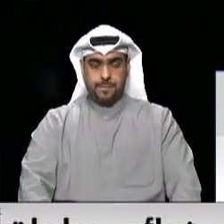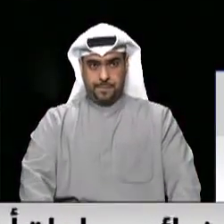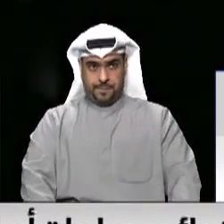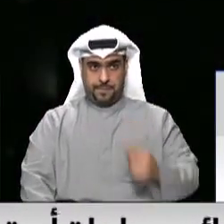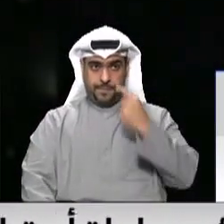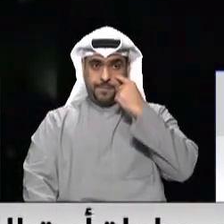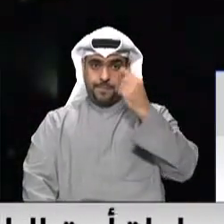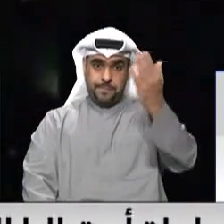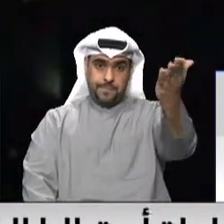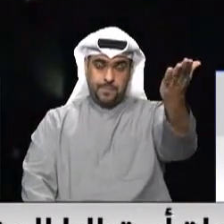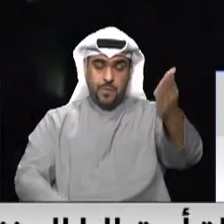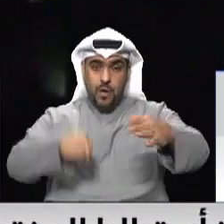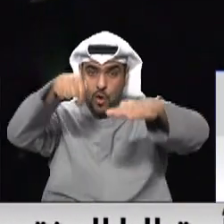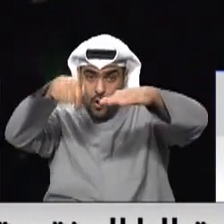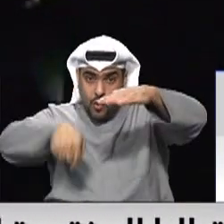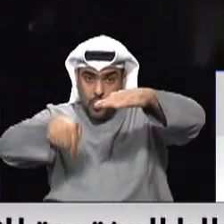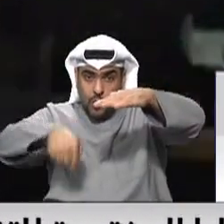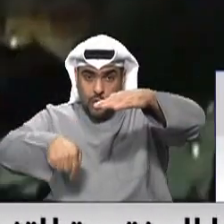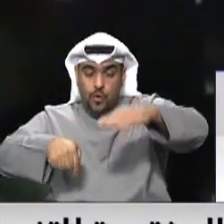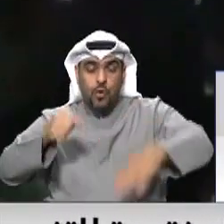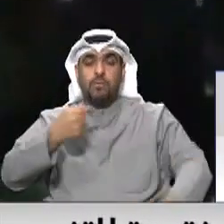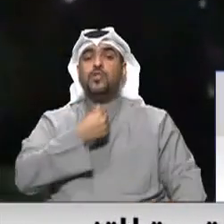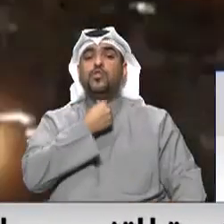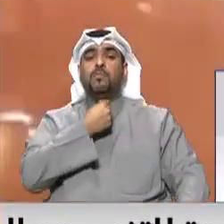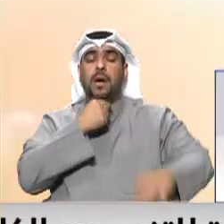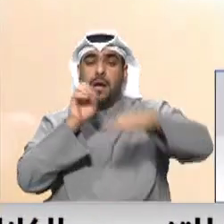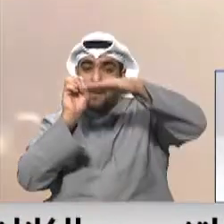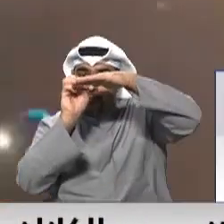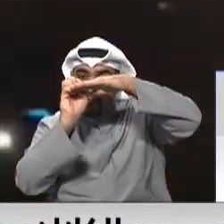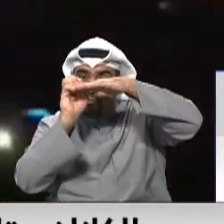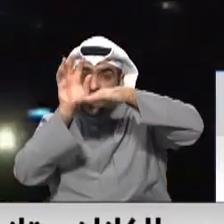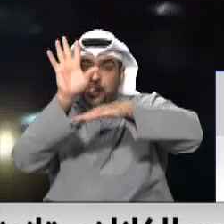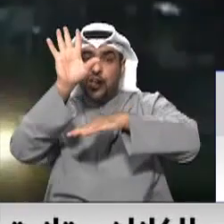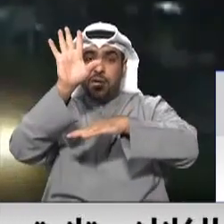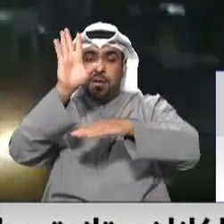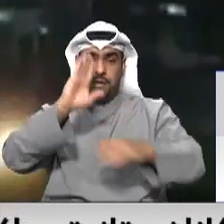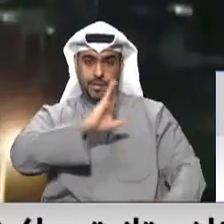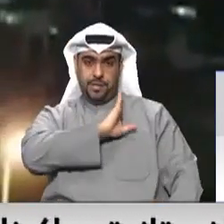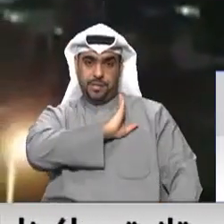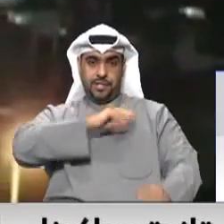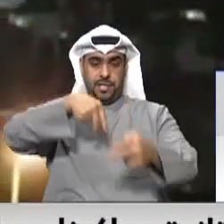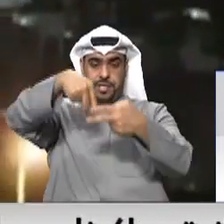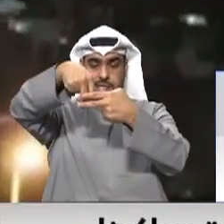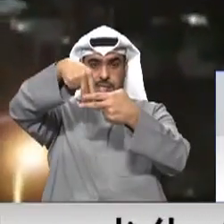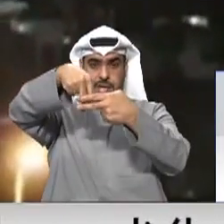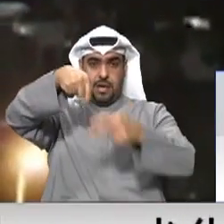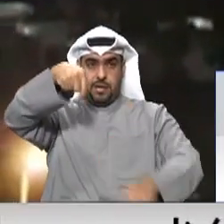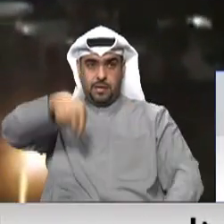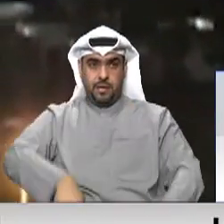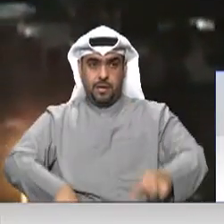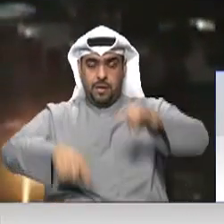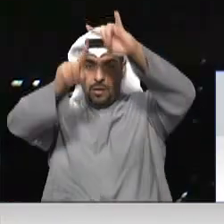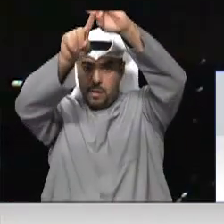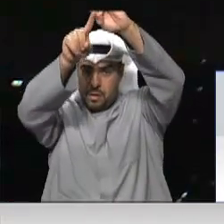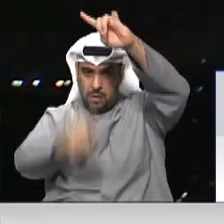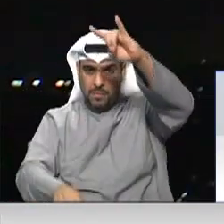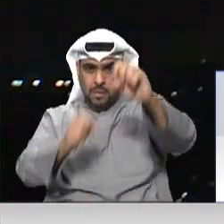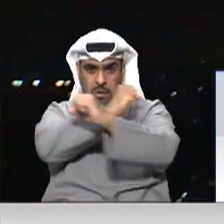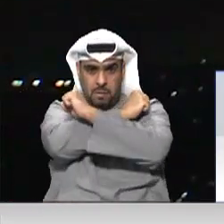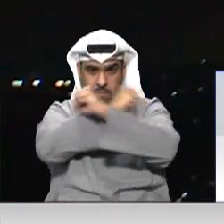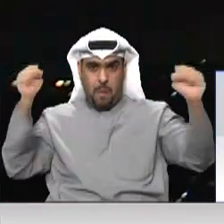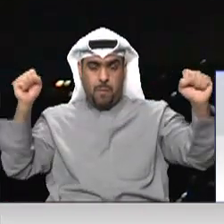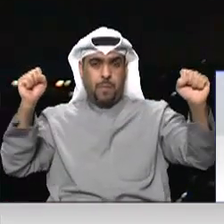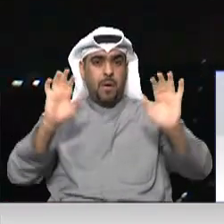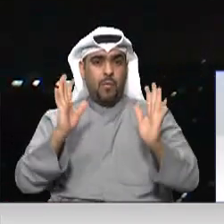شنت طائرات الاحتلال الإسرائيلي سلسلة غارات جوية استهدفت عدة مواقع في مخيم المغازي وسط قطاع